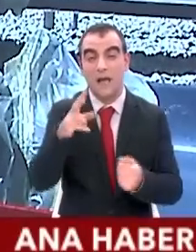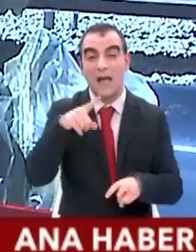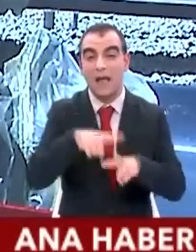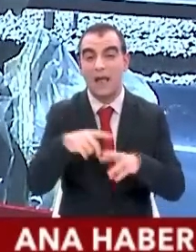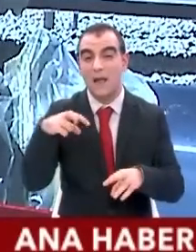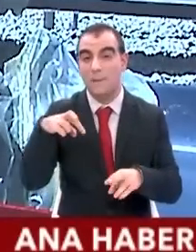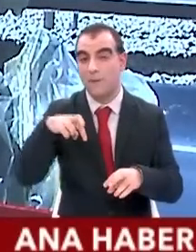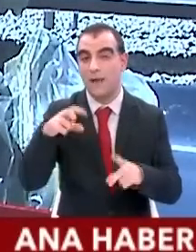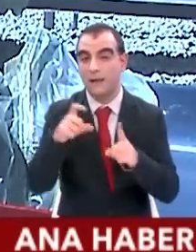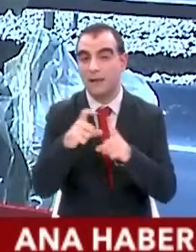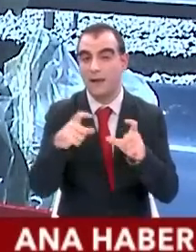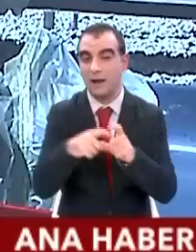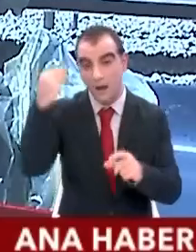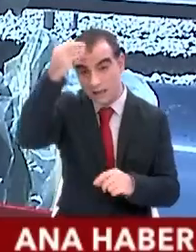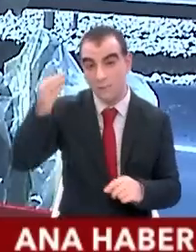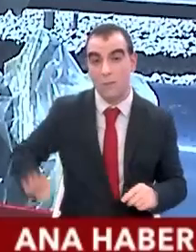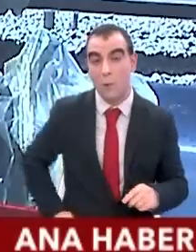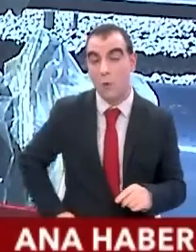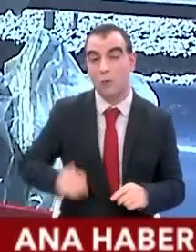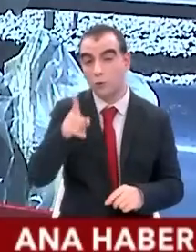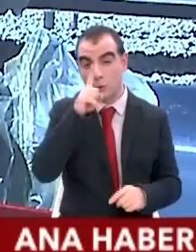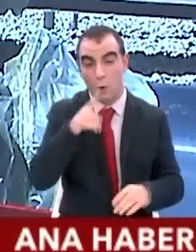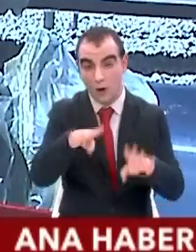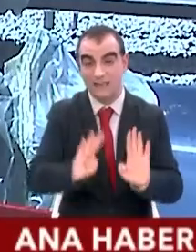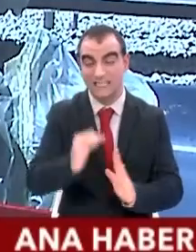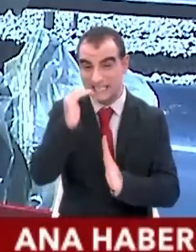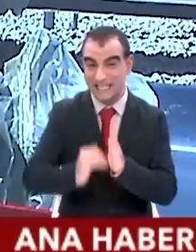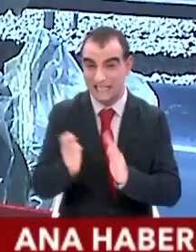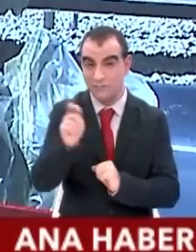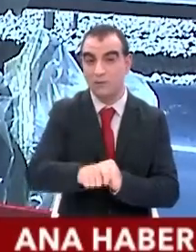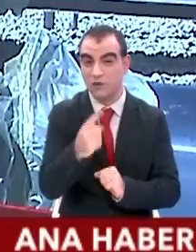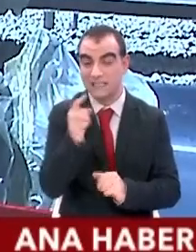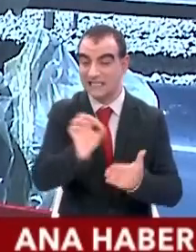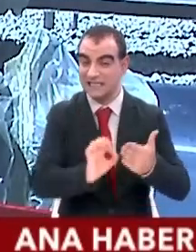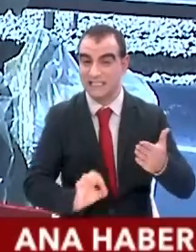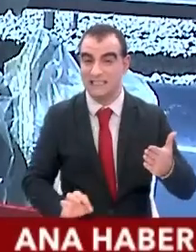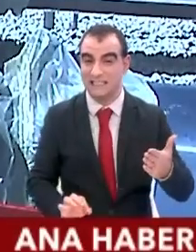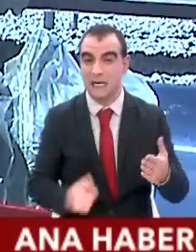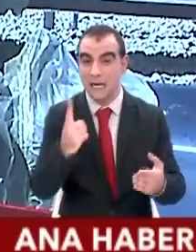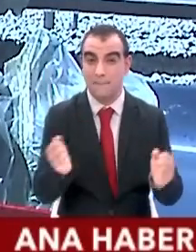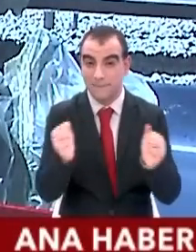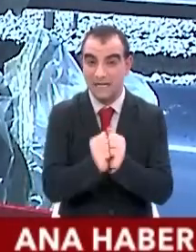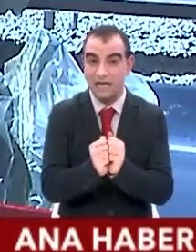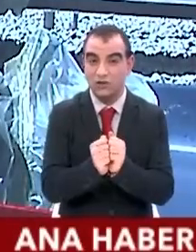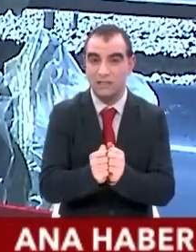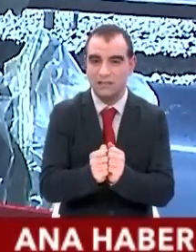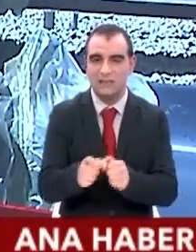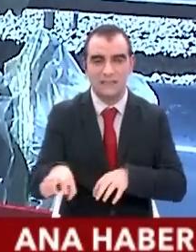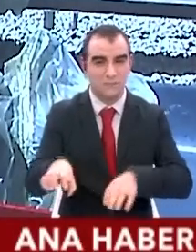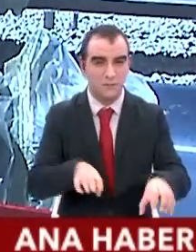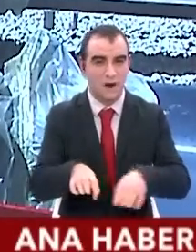EPDK üzerinden İmamoğlu'na İgdaş'a doğalgaza indirim yapacaksınız yazısı birleştirdiniz mi parçaları